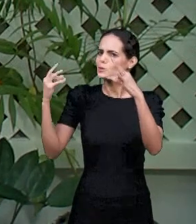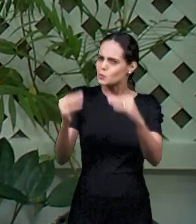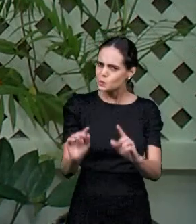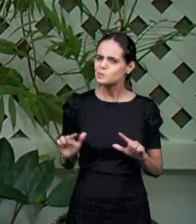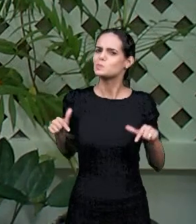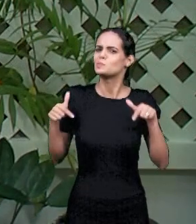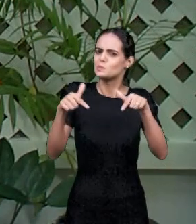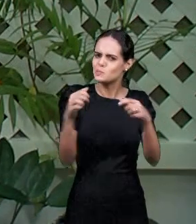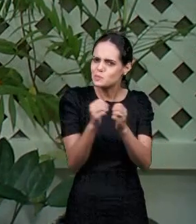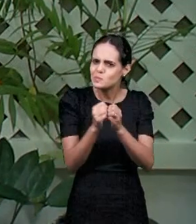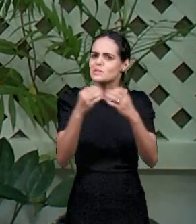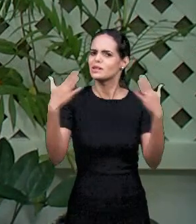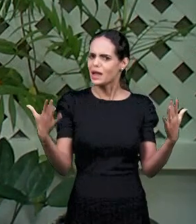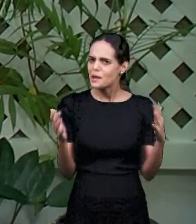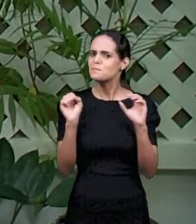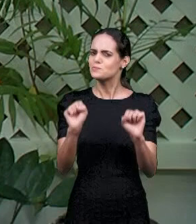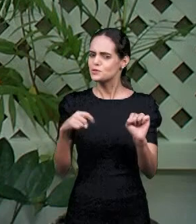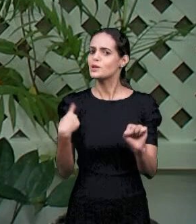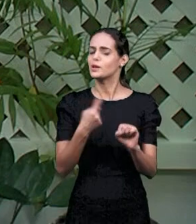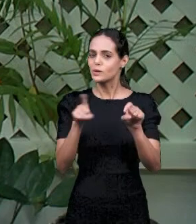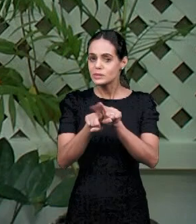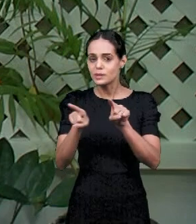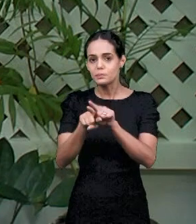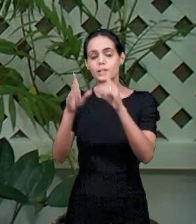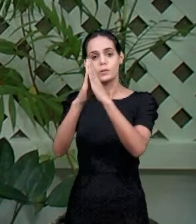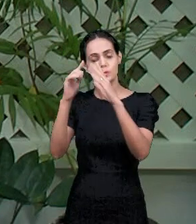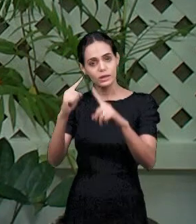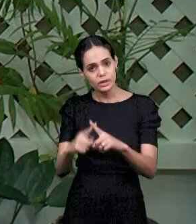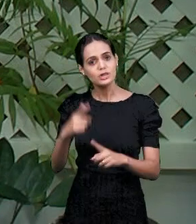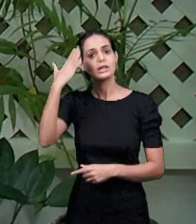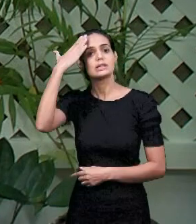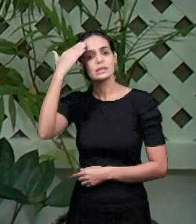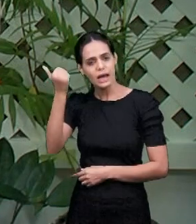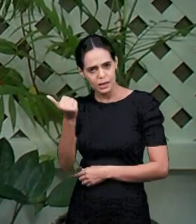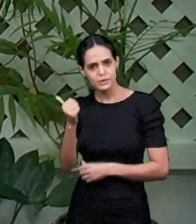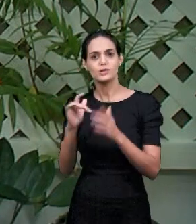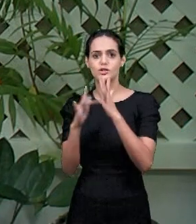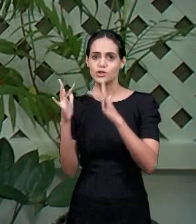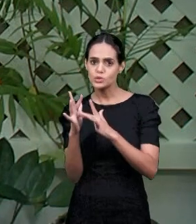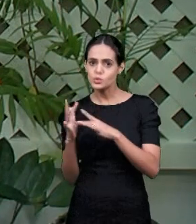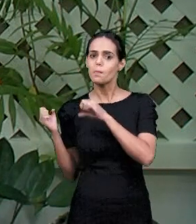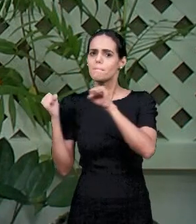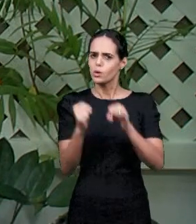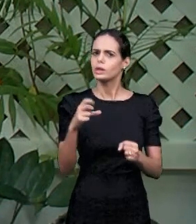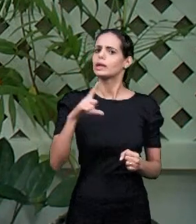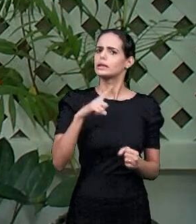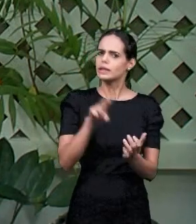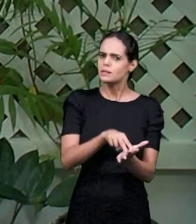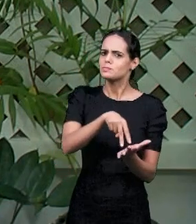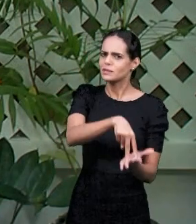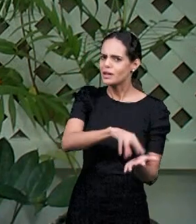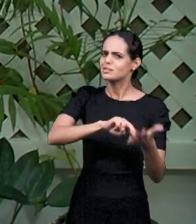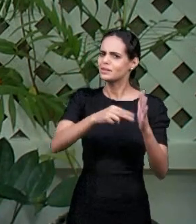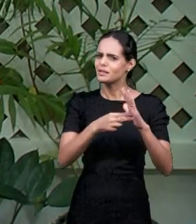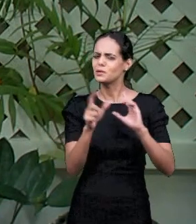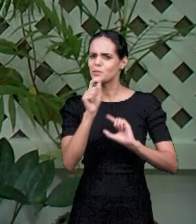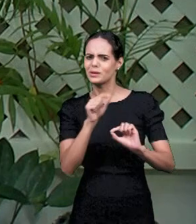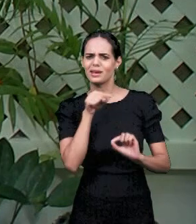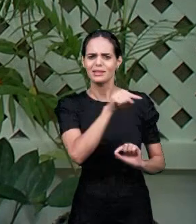comme Église, nous savons que Jésus peut faire tout. Il peut ressusciter le mort en ce moment. Les personnes qui